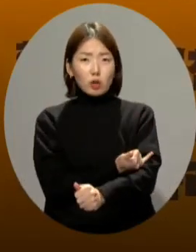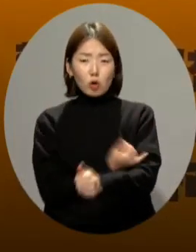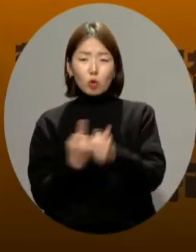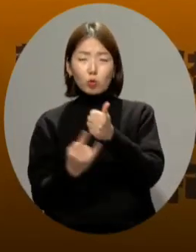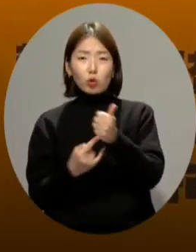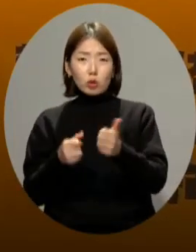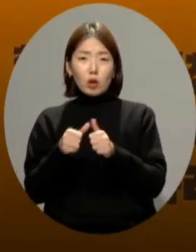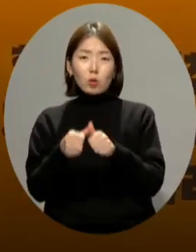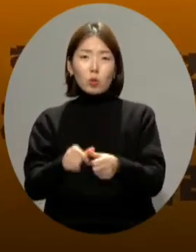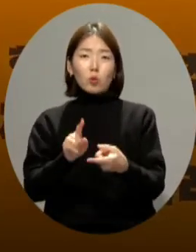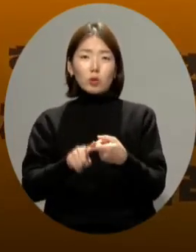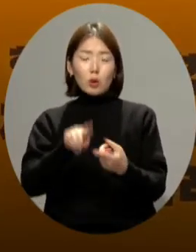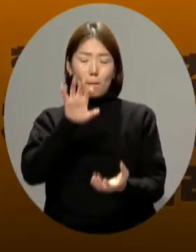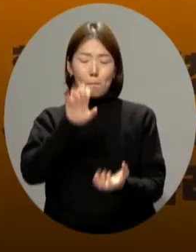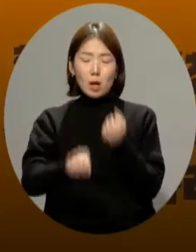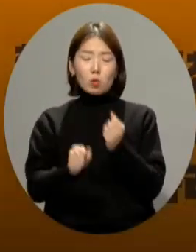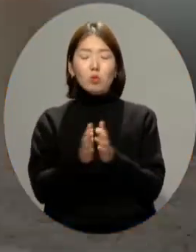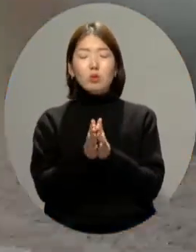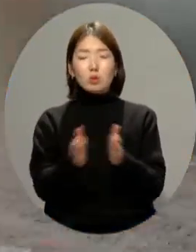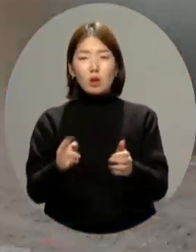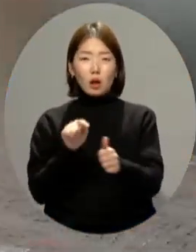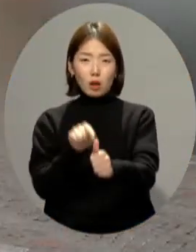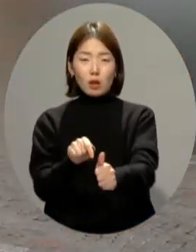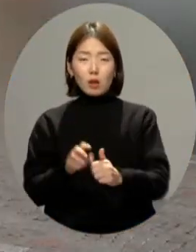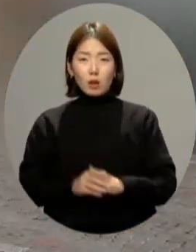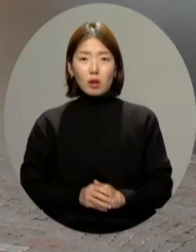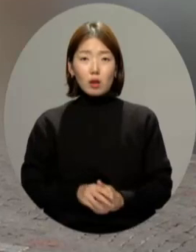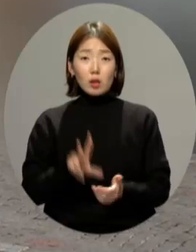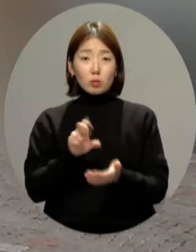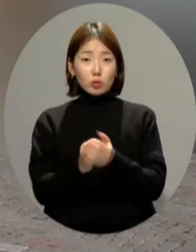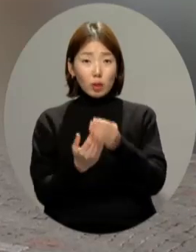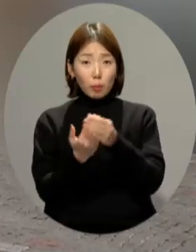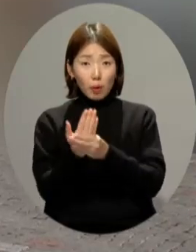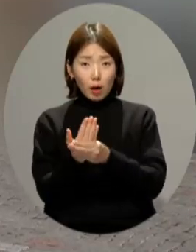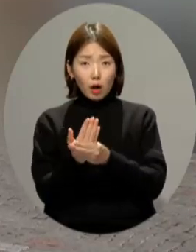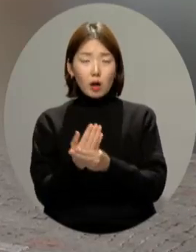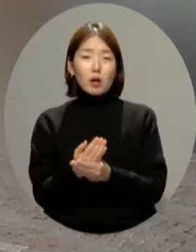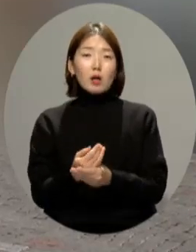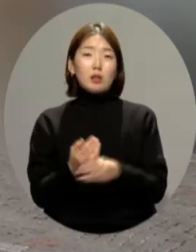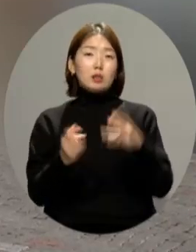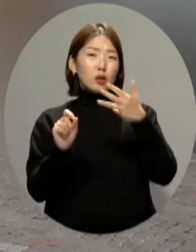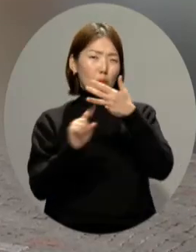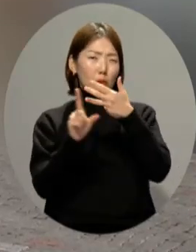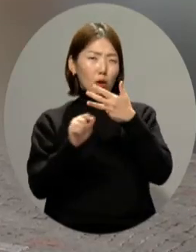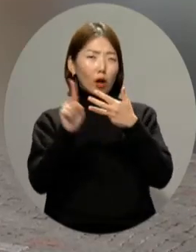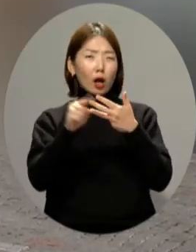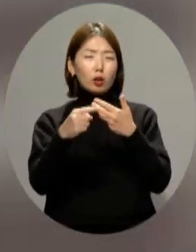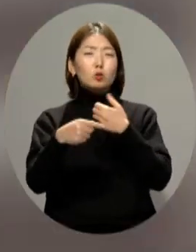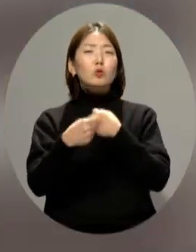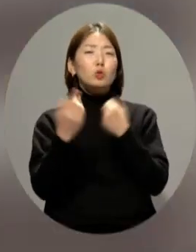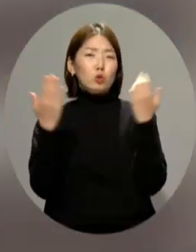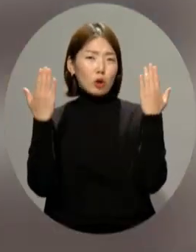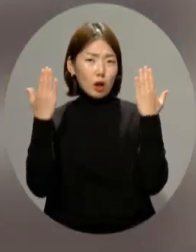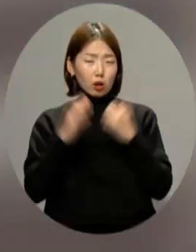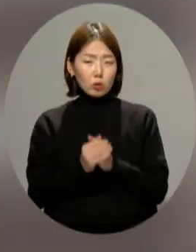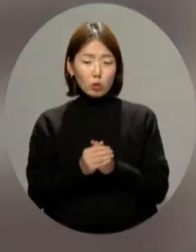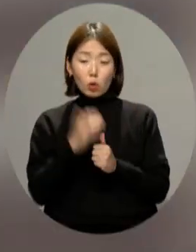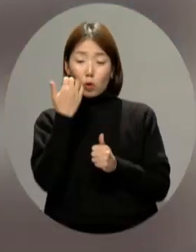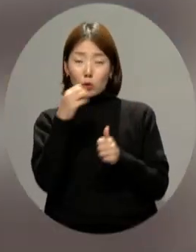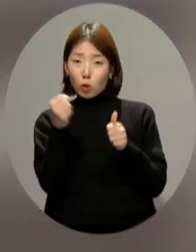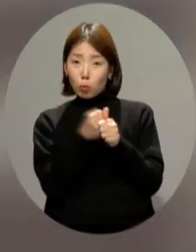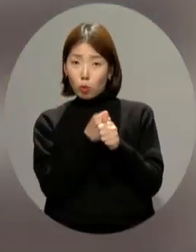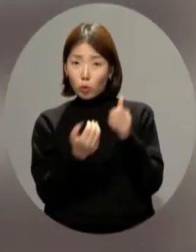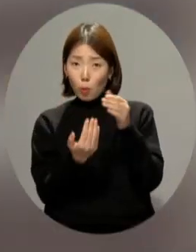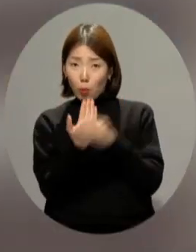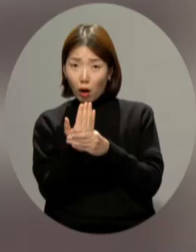학생인권심의위원회의 권고를 즉시 이행하길 바란다. 문제가 불거진 것은 지난해 8월 전주의 한 초등학교. 성폭력이